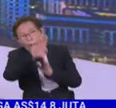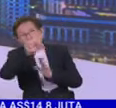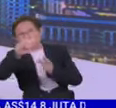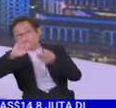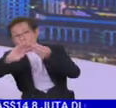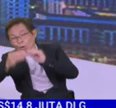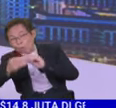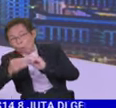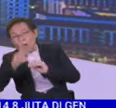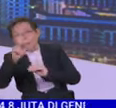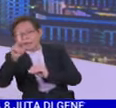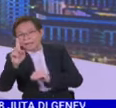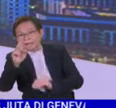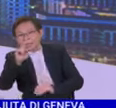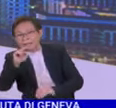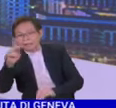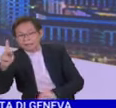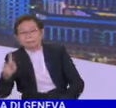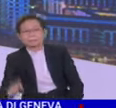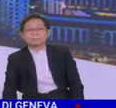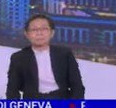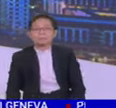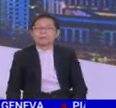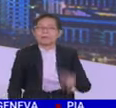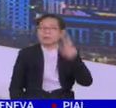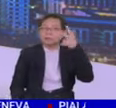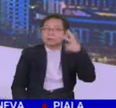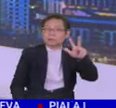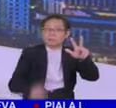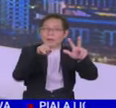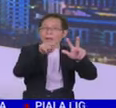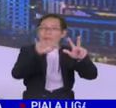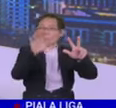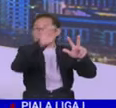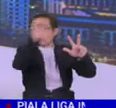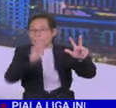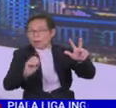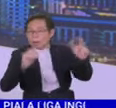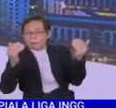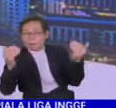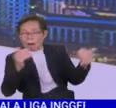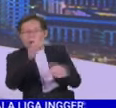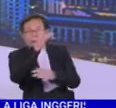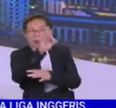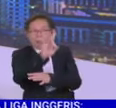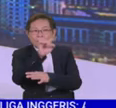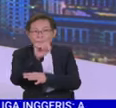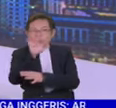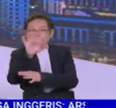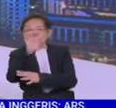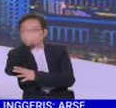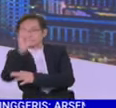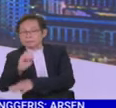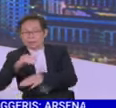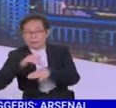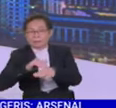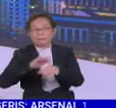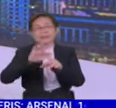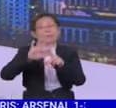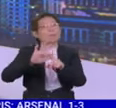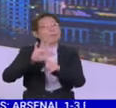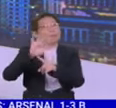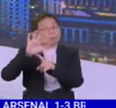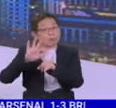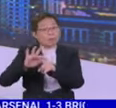bagi keluaran dalam negara kasar KDNK sebanyak 13.5% berbanding 8.9% suku